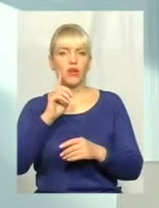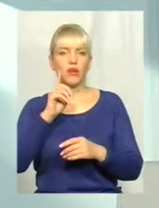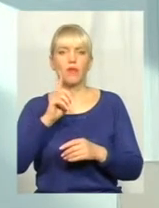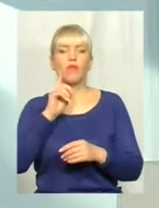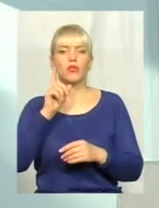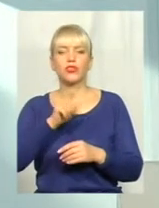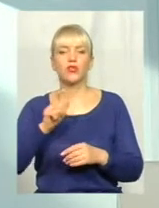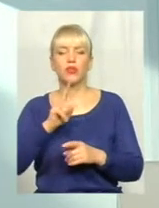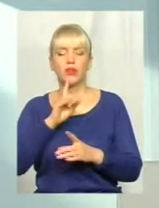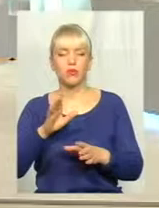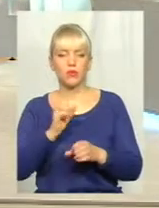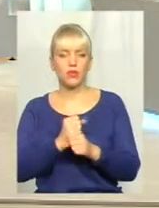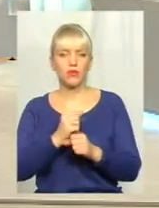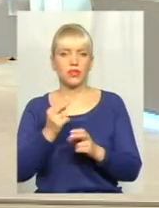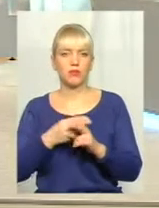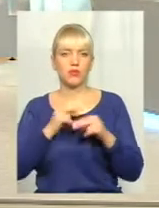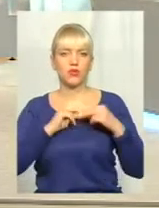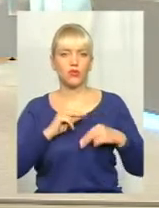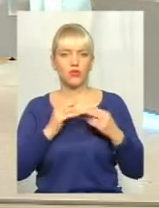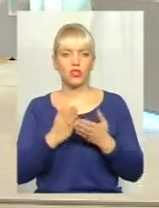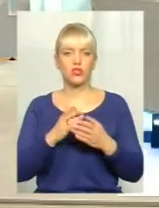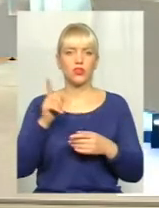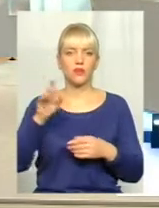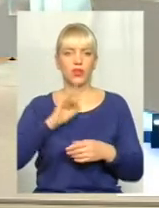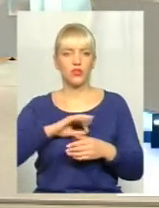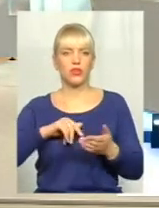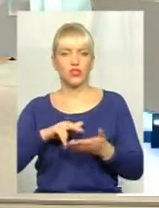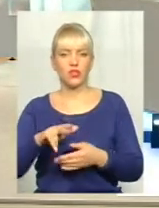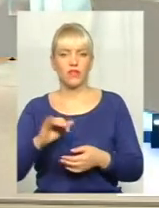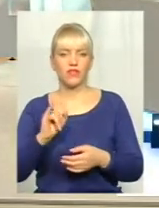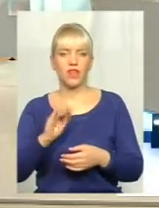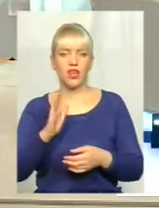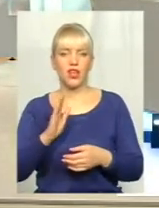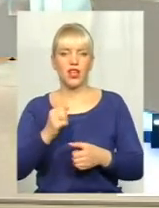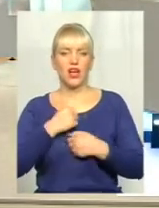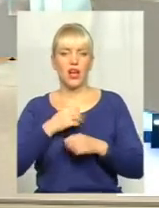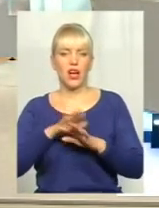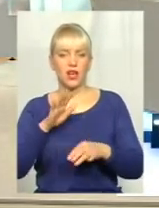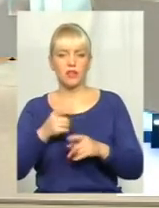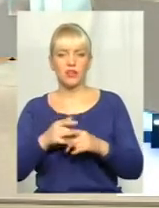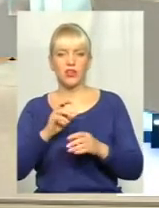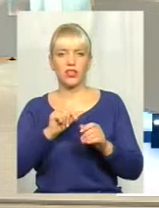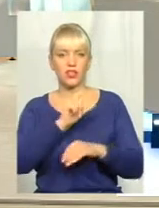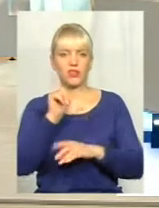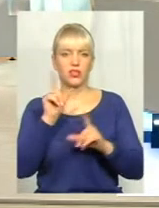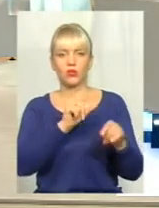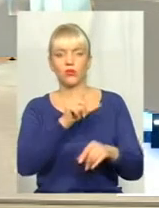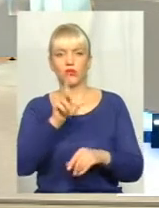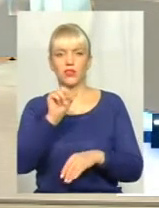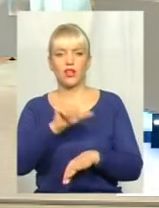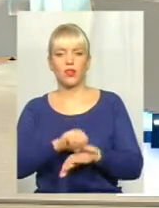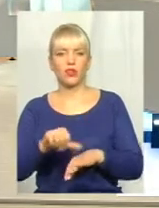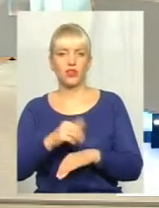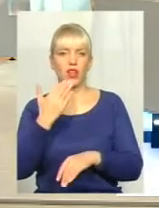вони зараз не хочуть, їм вигодно йти в армію, а їхати за кордон, і їх шукає військомат і ще робити.